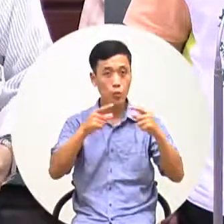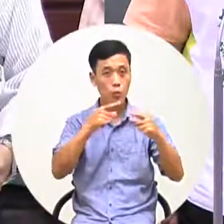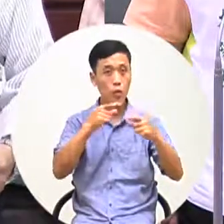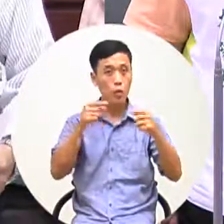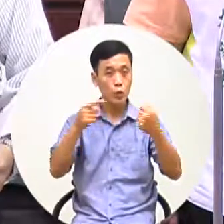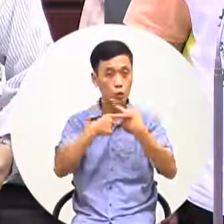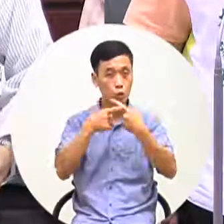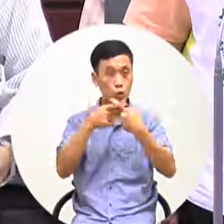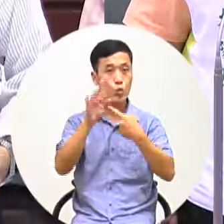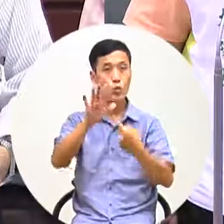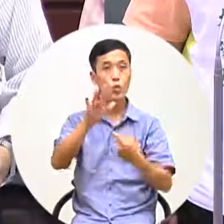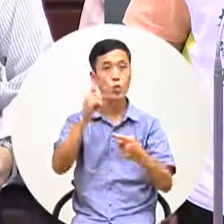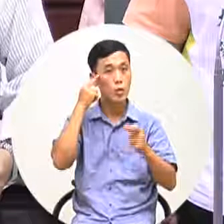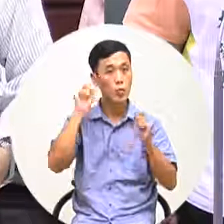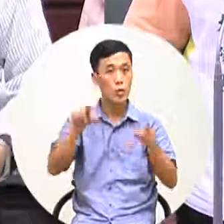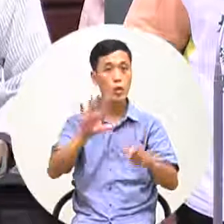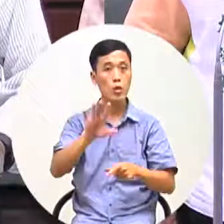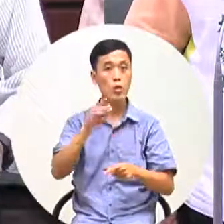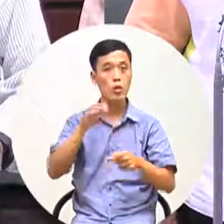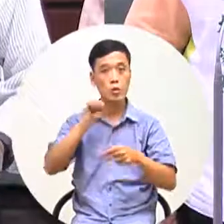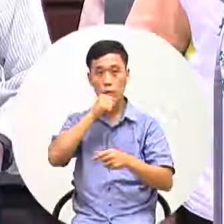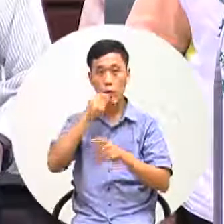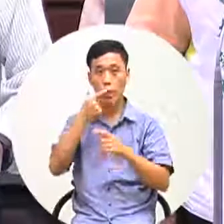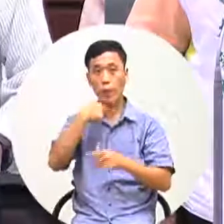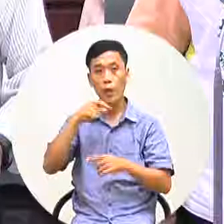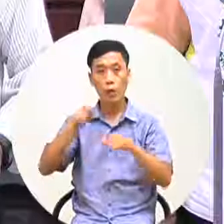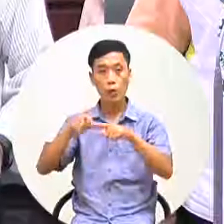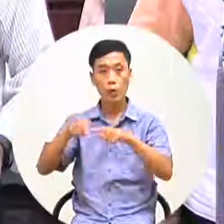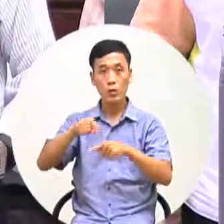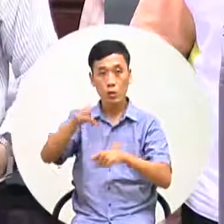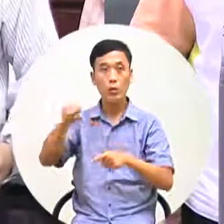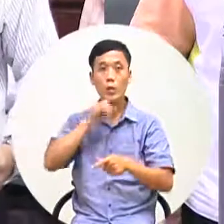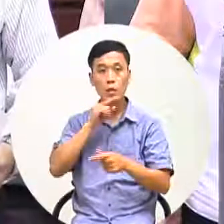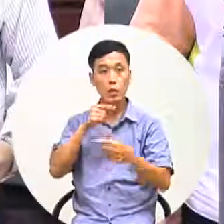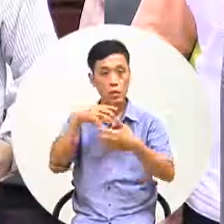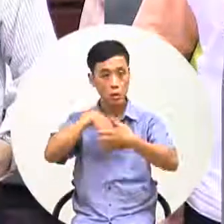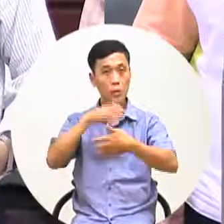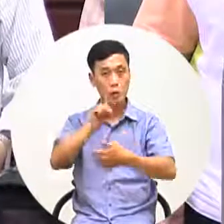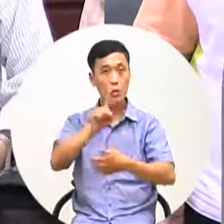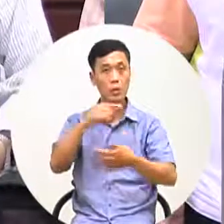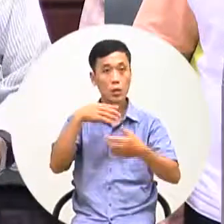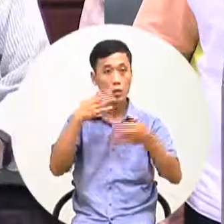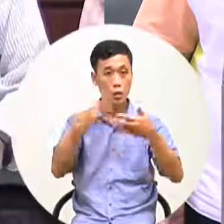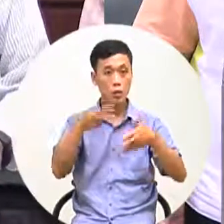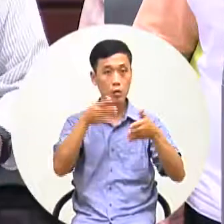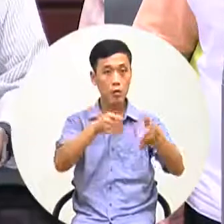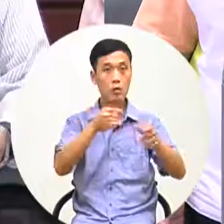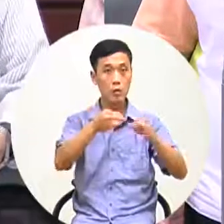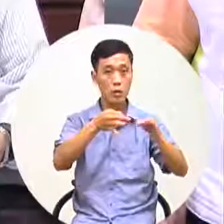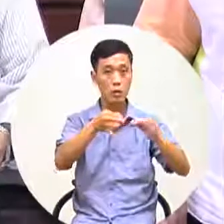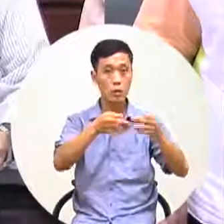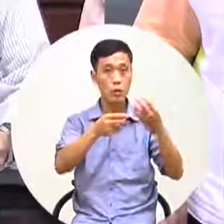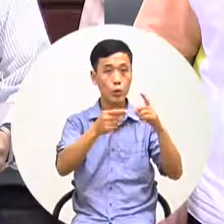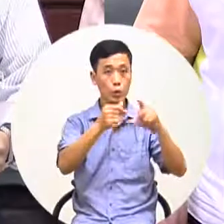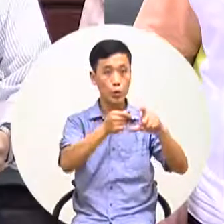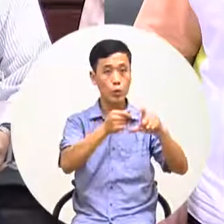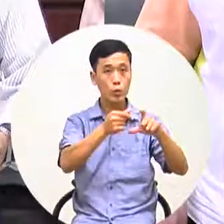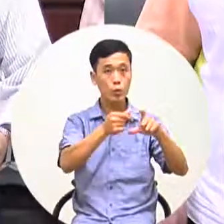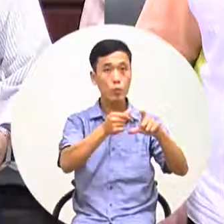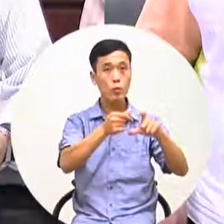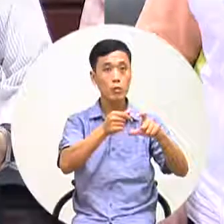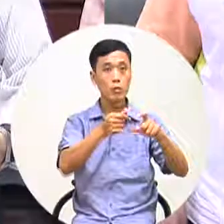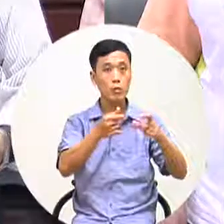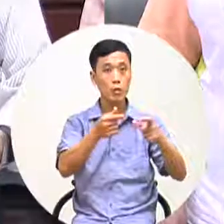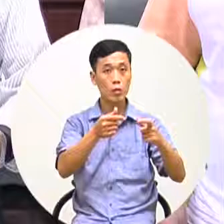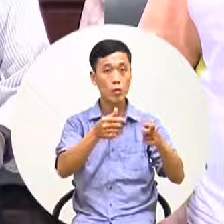大堂的迄部分，也是一个理由。啊，主要伊是讲迄商业区的部分哦，是毋是爱用迄个做？因为伊讲迄个人口。